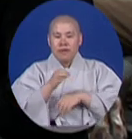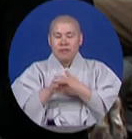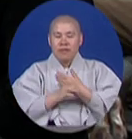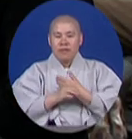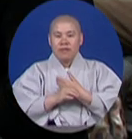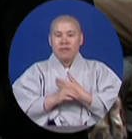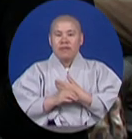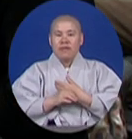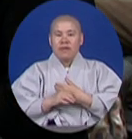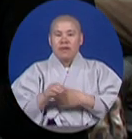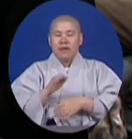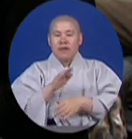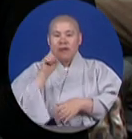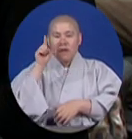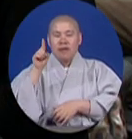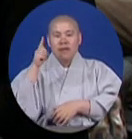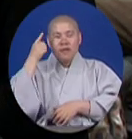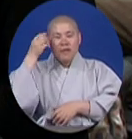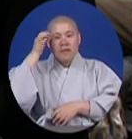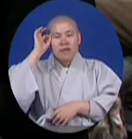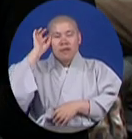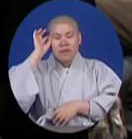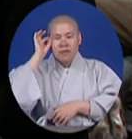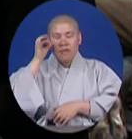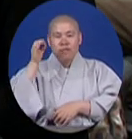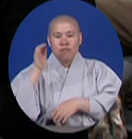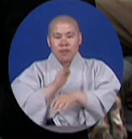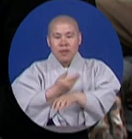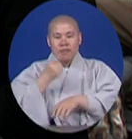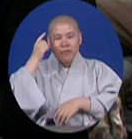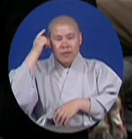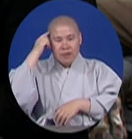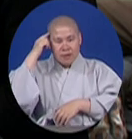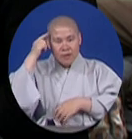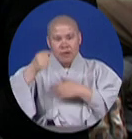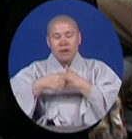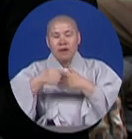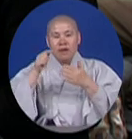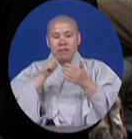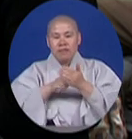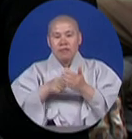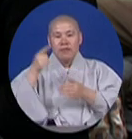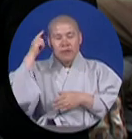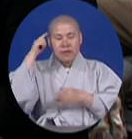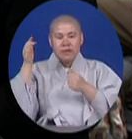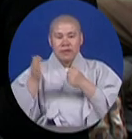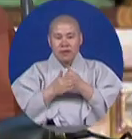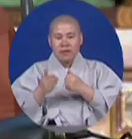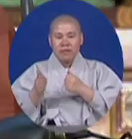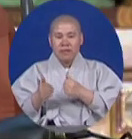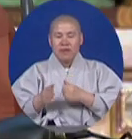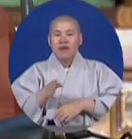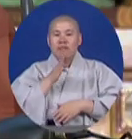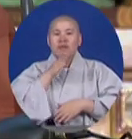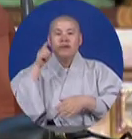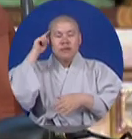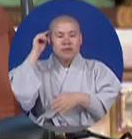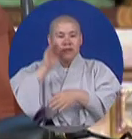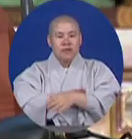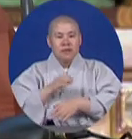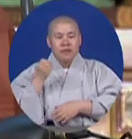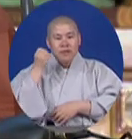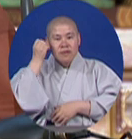생각이 일어나서 망상을 가지고 마음으로 여기니까 그 참 지혜를